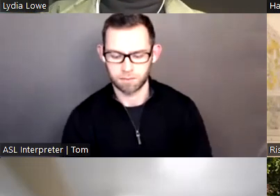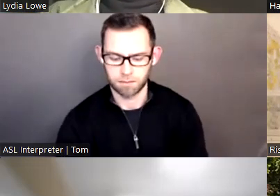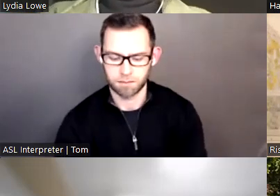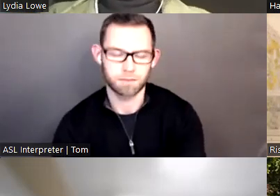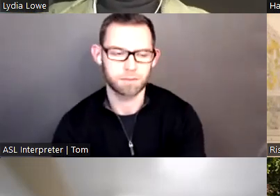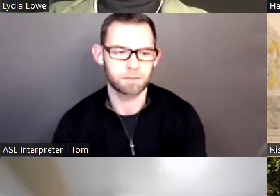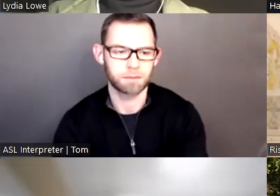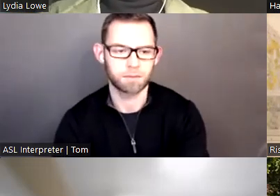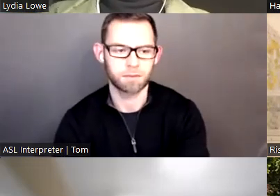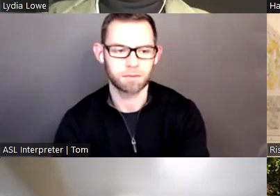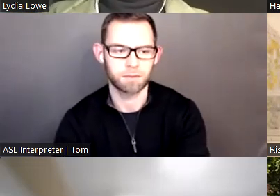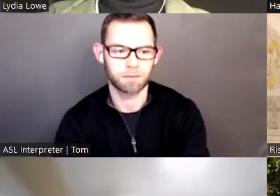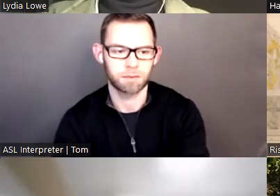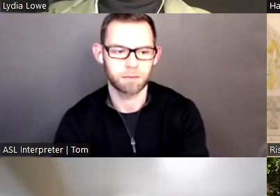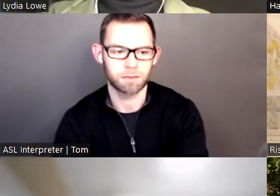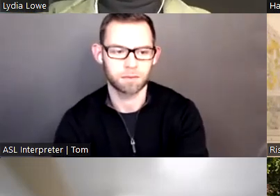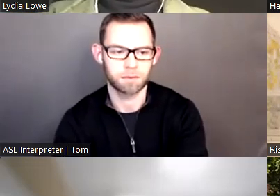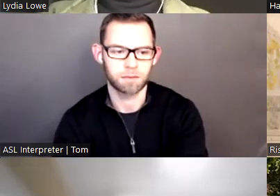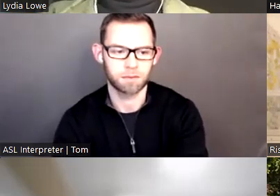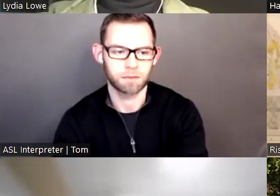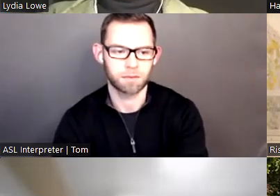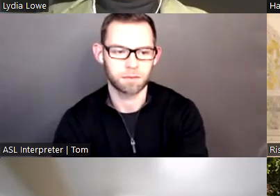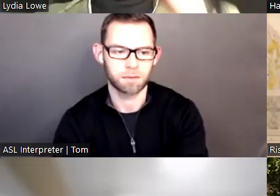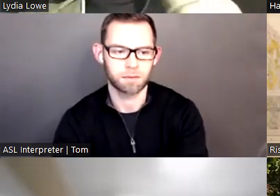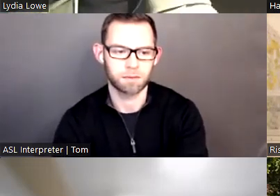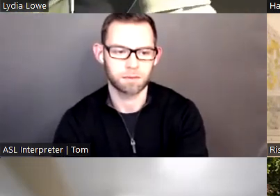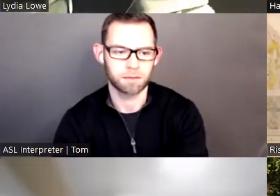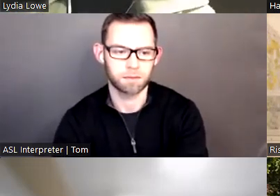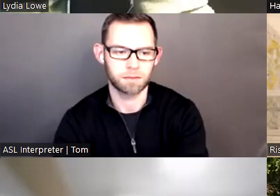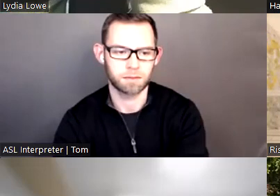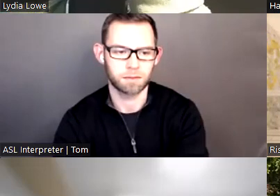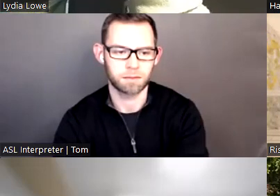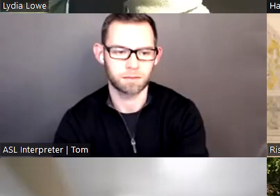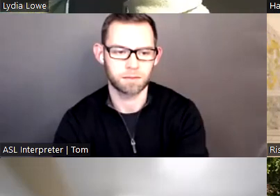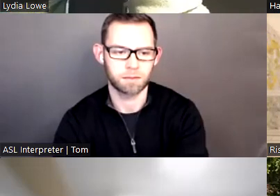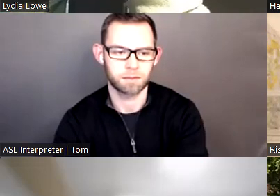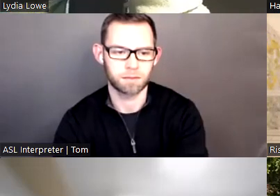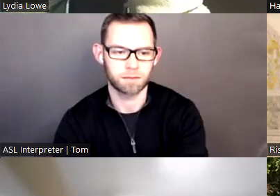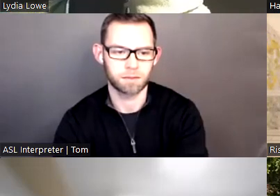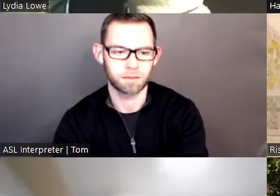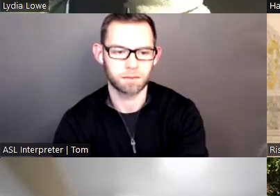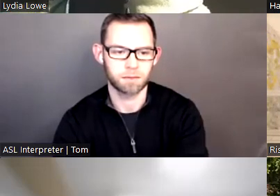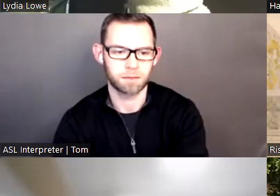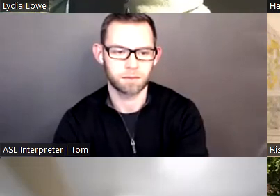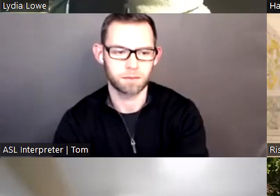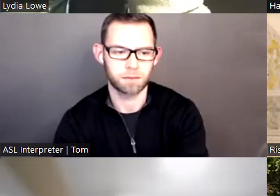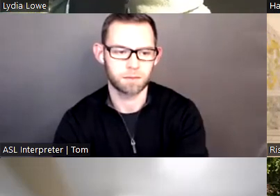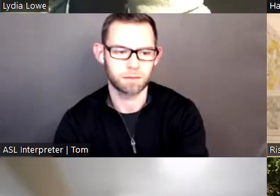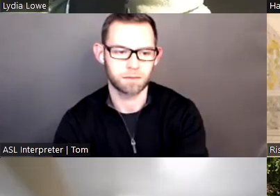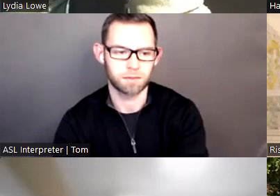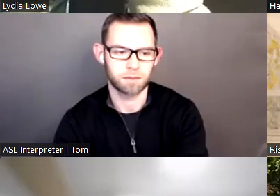Dans con el cambio climático, le moment ça, viendo los efectos concernant de le los changement problemas climatique qui a fait ambientales que han avec